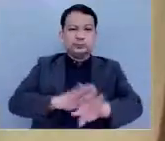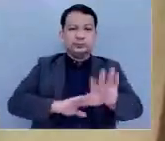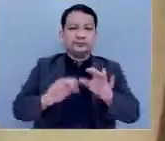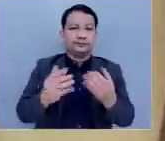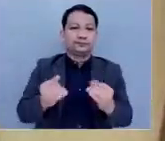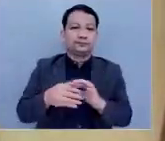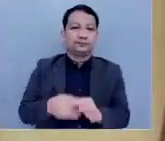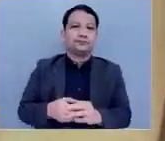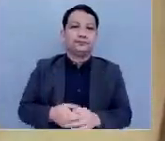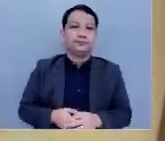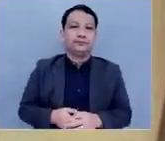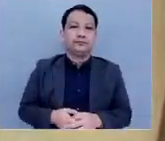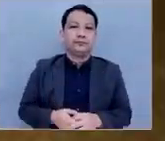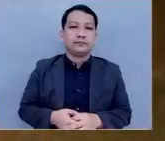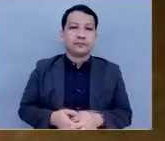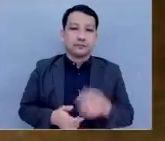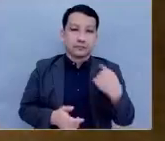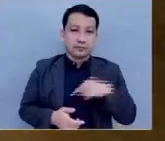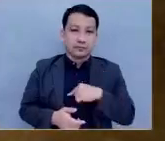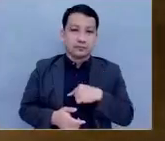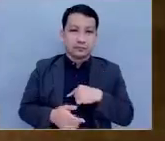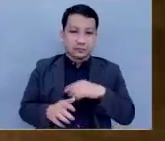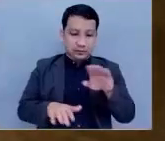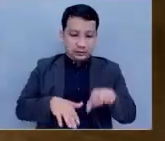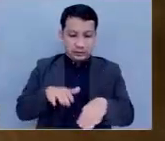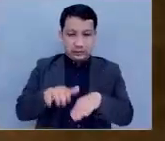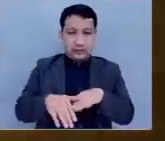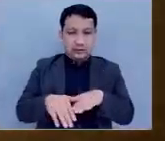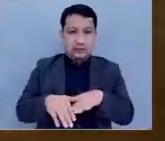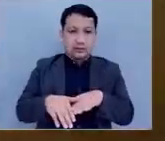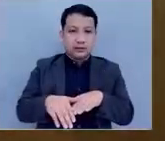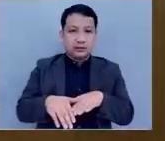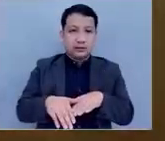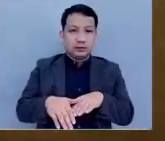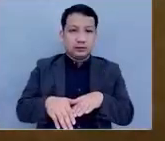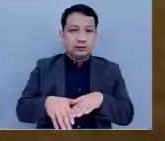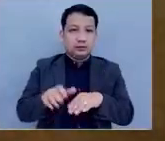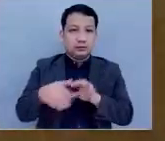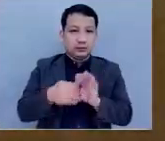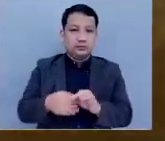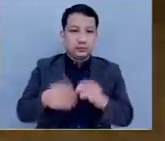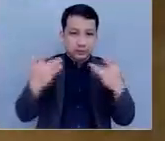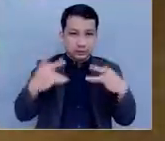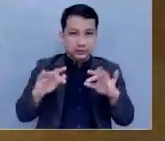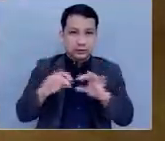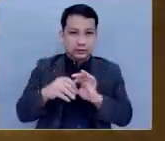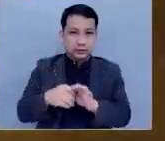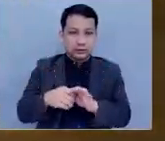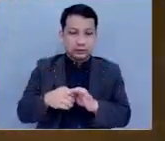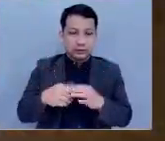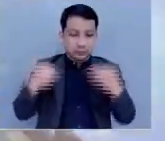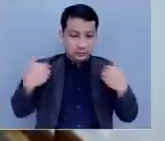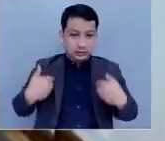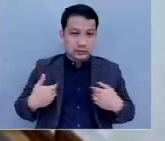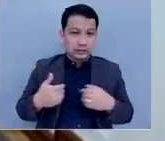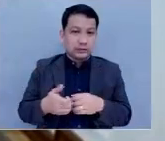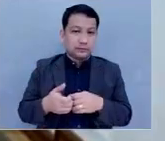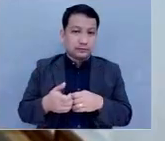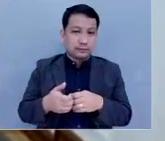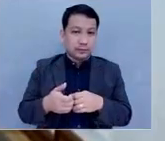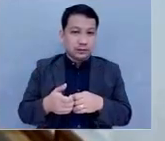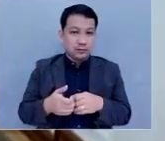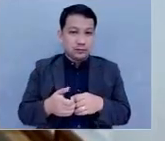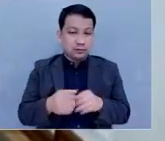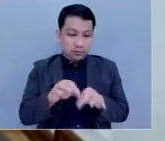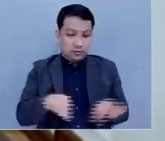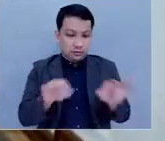ang muscle. Makatutulong din ang paglalakad habang nakatukod ang sakong para mag-relax ang calf o likod na bahagi ng binti. Maaari din